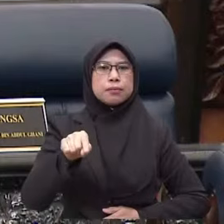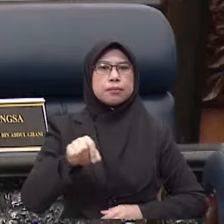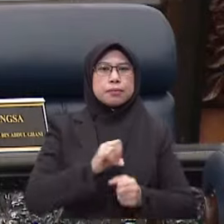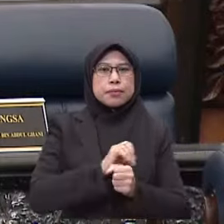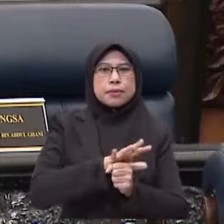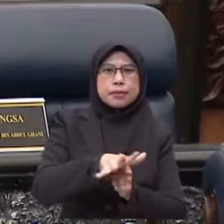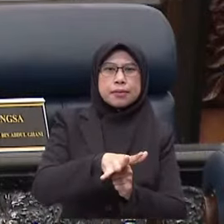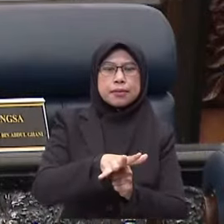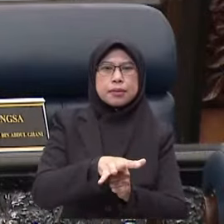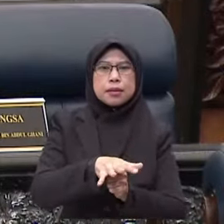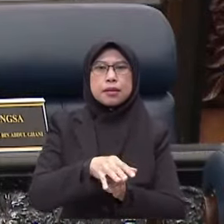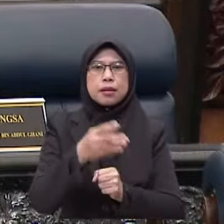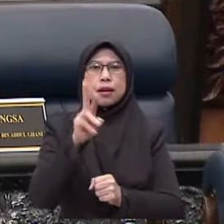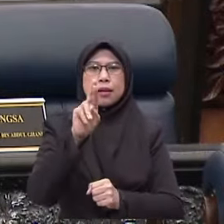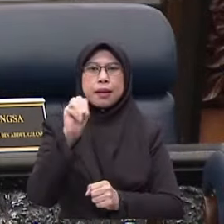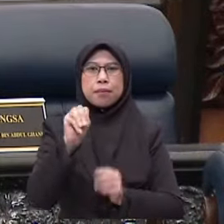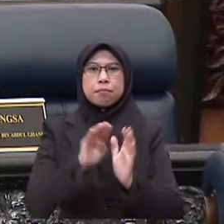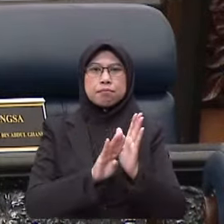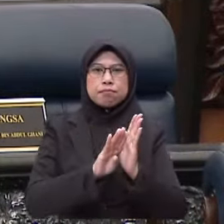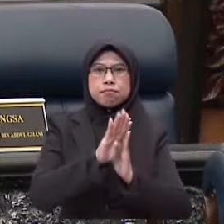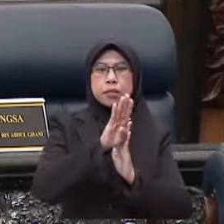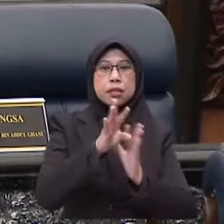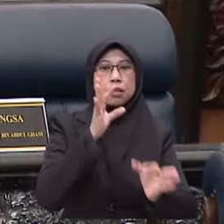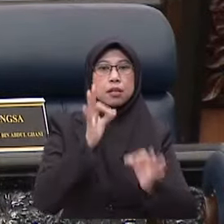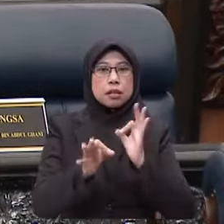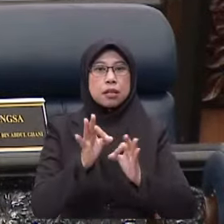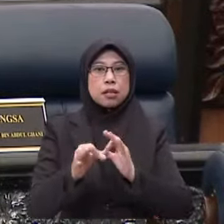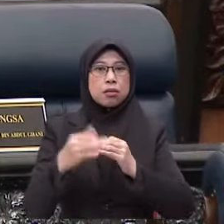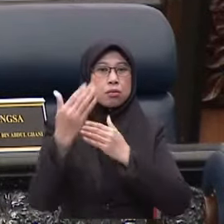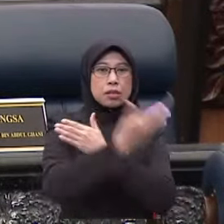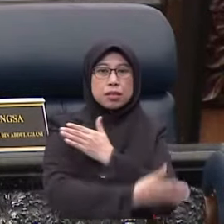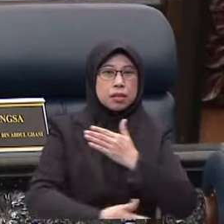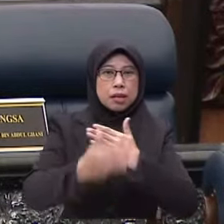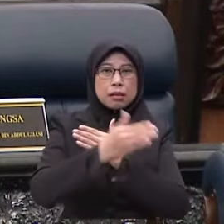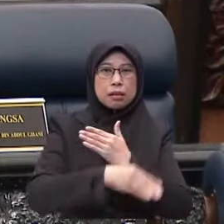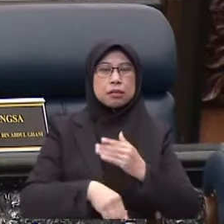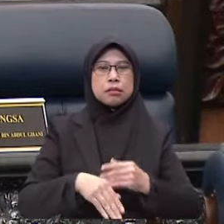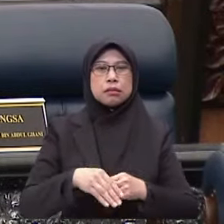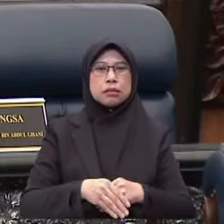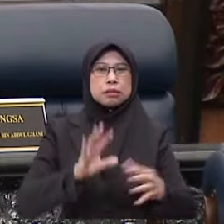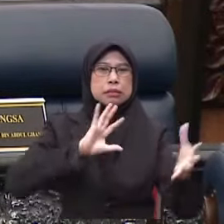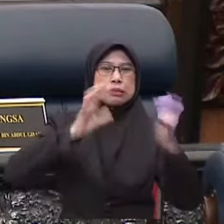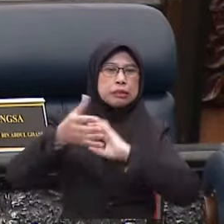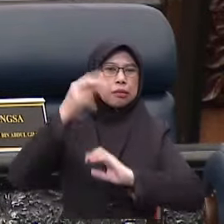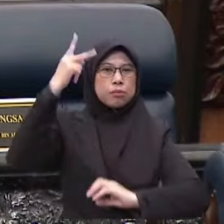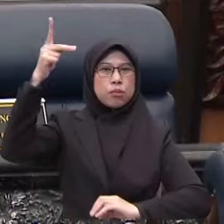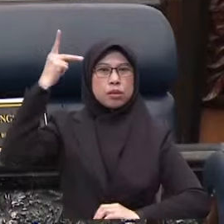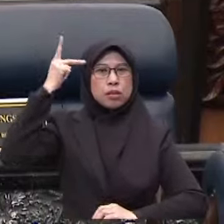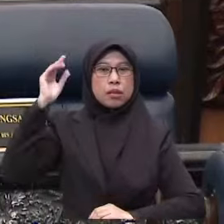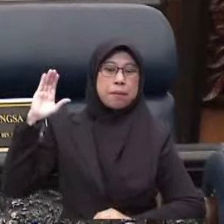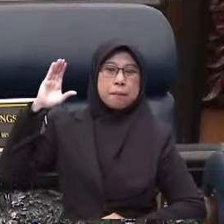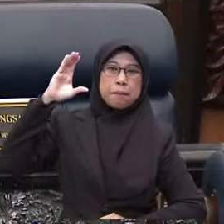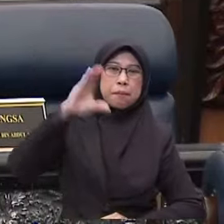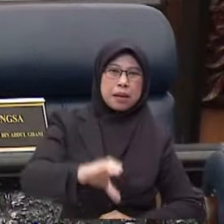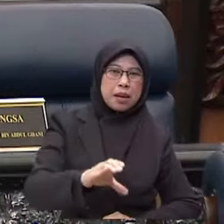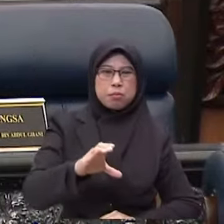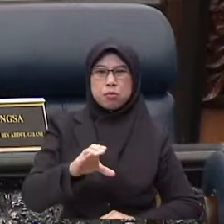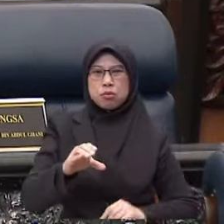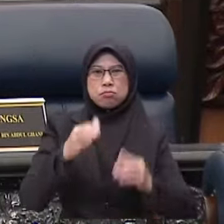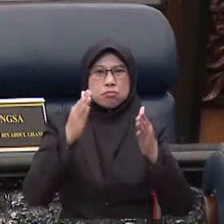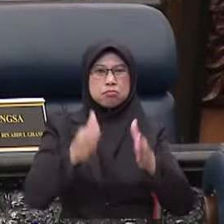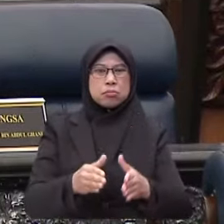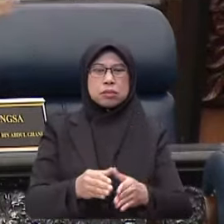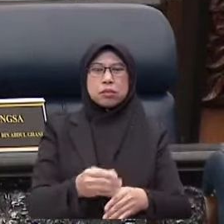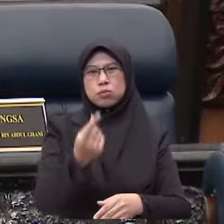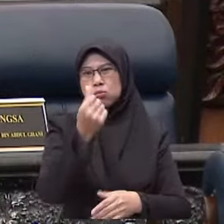kerana jika tidak ada sesebuah negara itu kestabilan politik pelag tidak akan datang ke negara kesannya